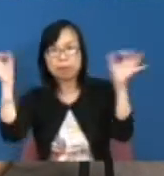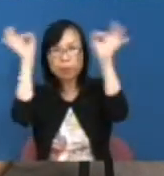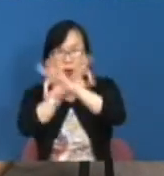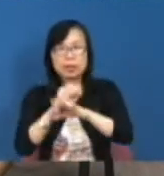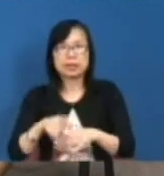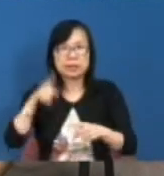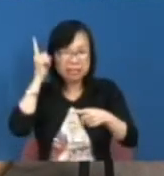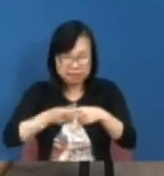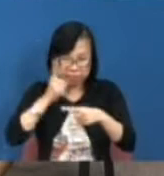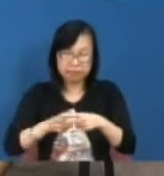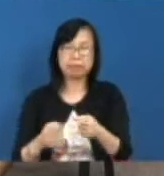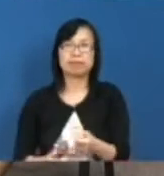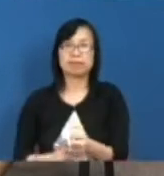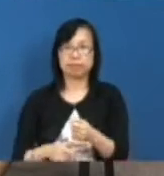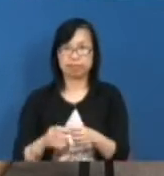啦。